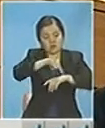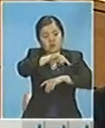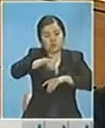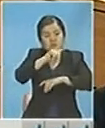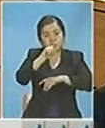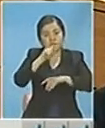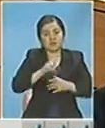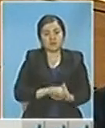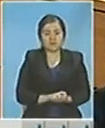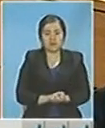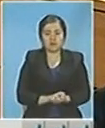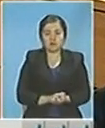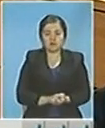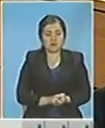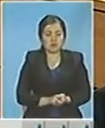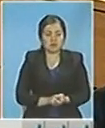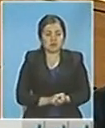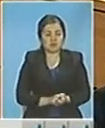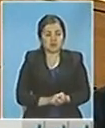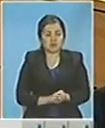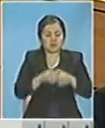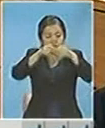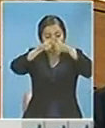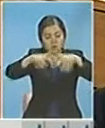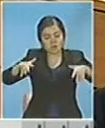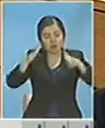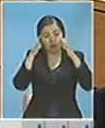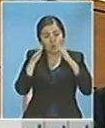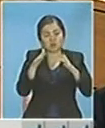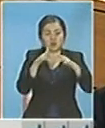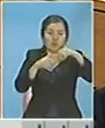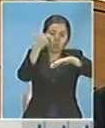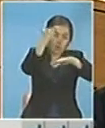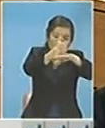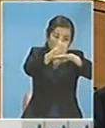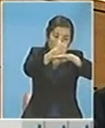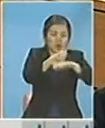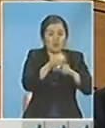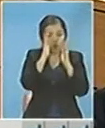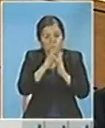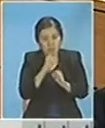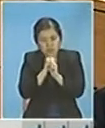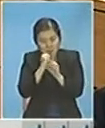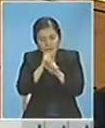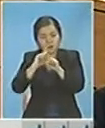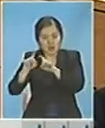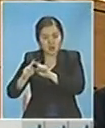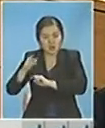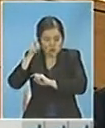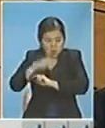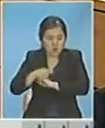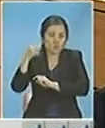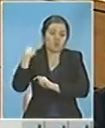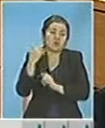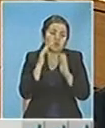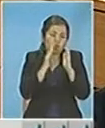ของสภาของเรานะครับคราวนี้โครงสร้างครับข้อแรกก็คือว่าตัวสถาบันราชบัณฑิตเองนี่นะครับก็ควรจะต้องมีบุค